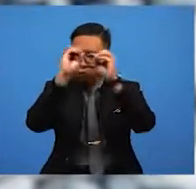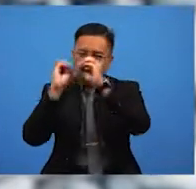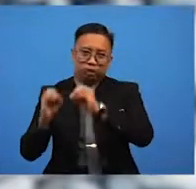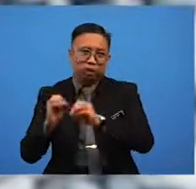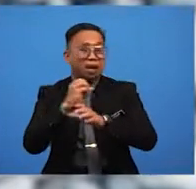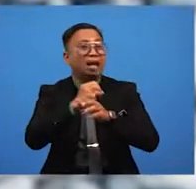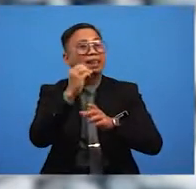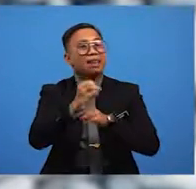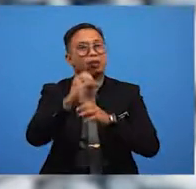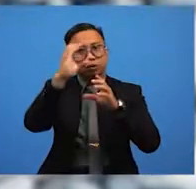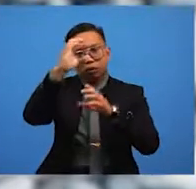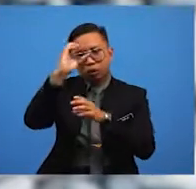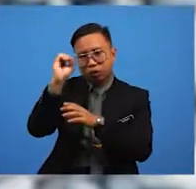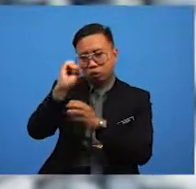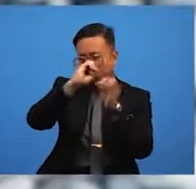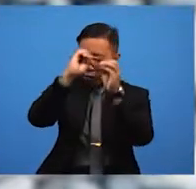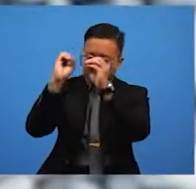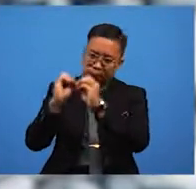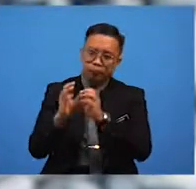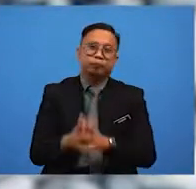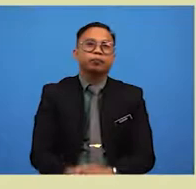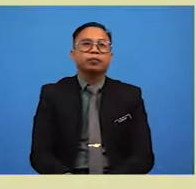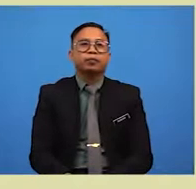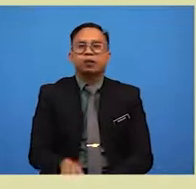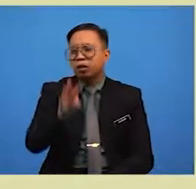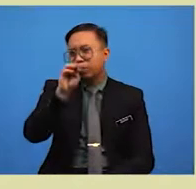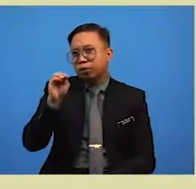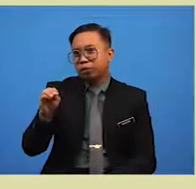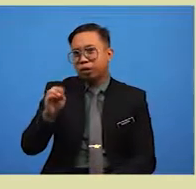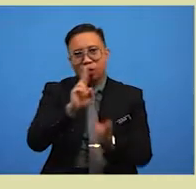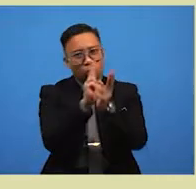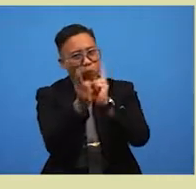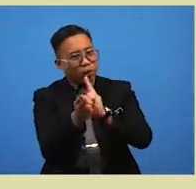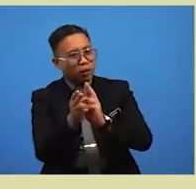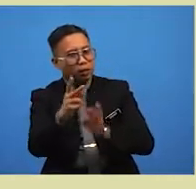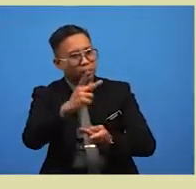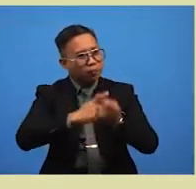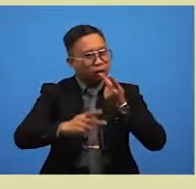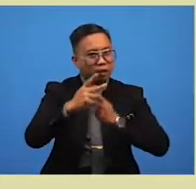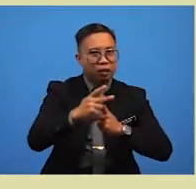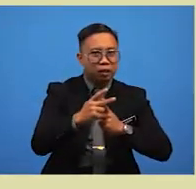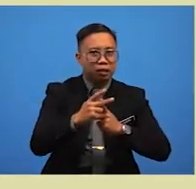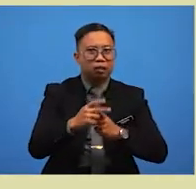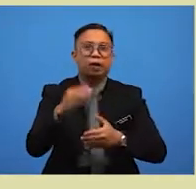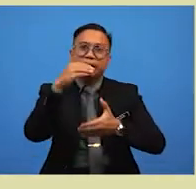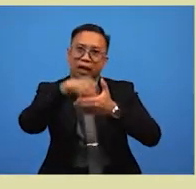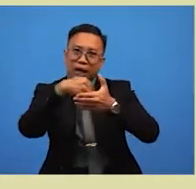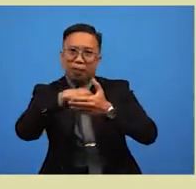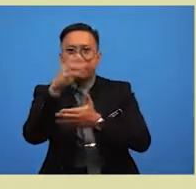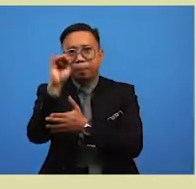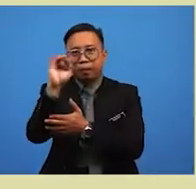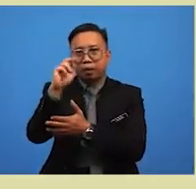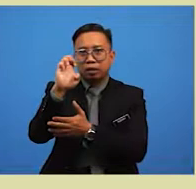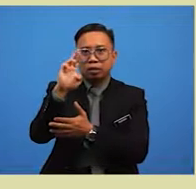atau gas karbon dioksida. Murid-murid, perubahan kimia yang berlaku menyebabkan kandungan mineral